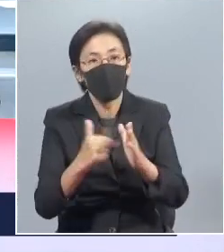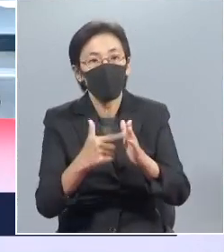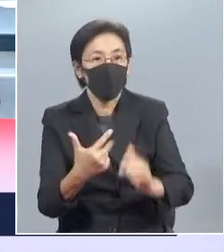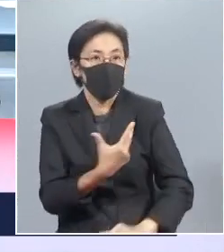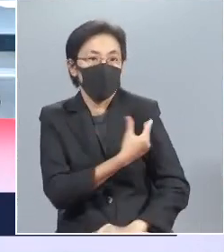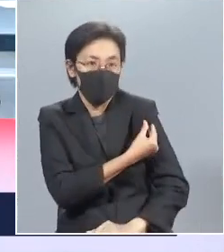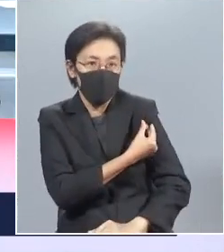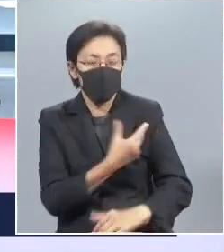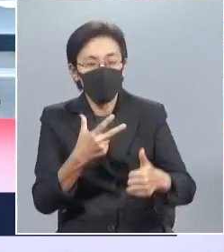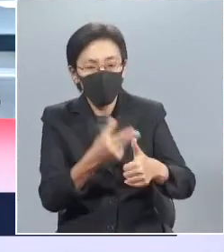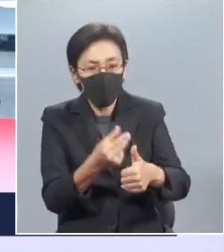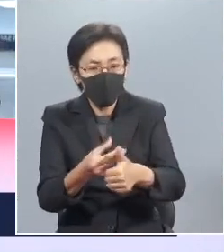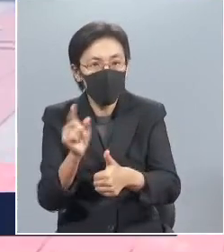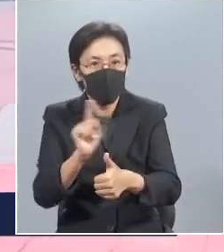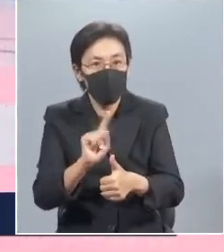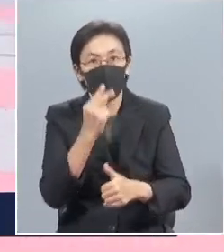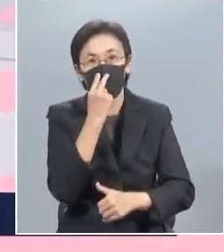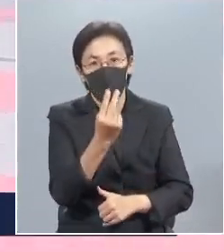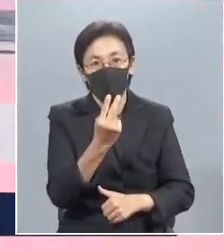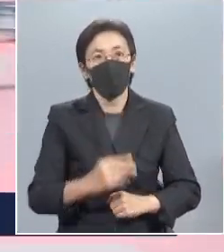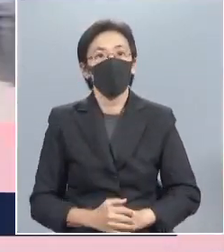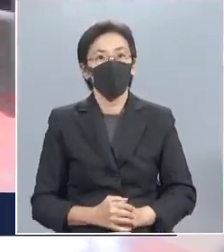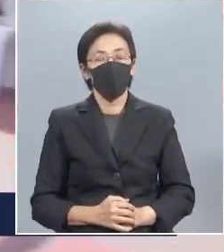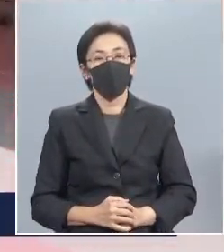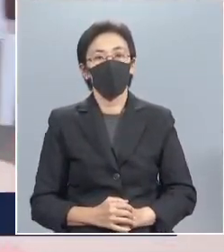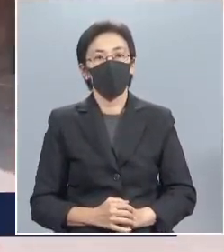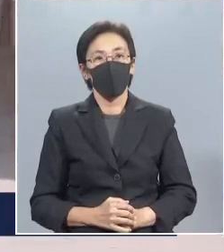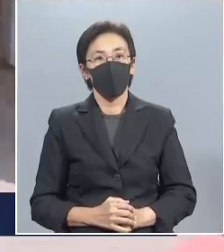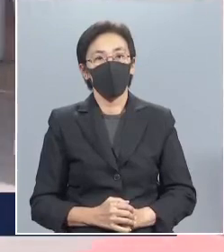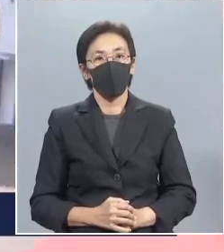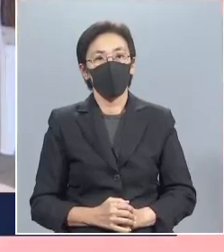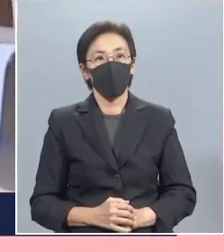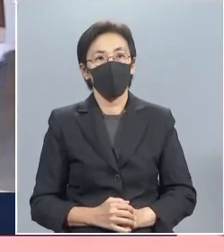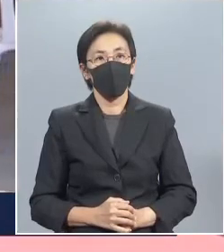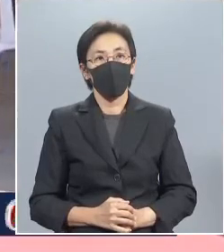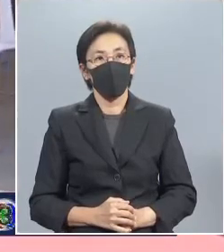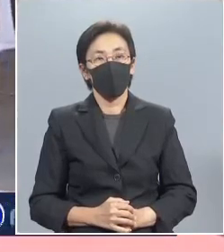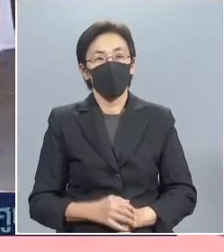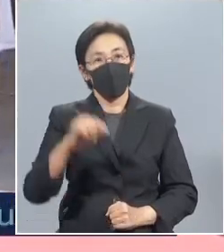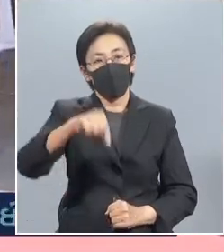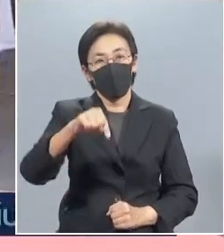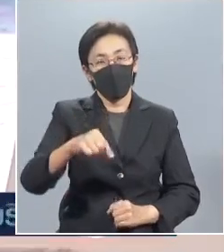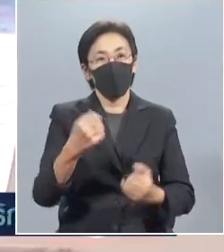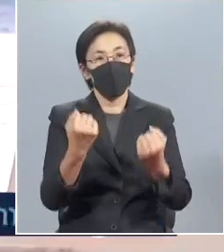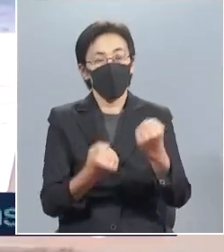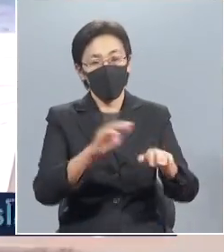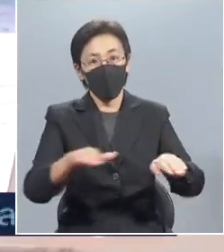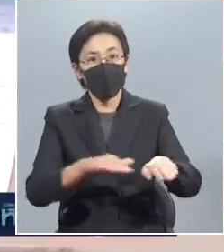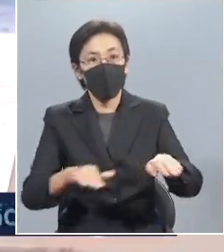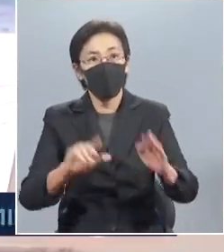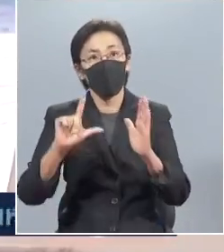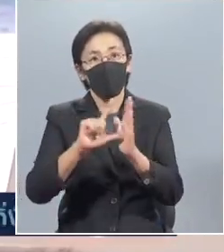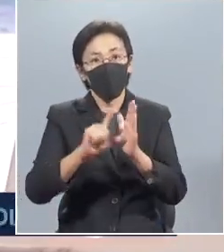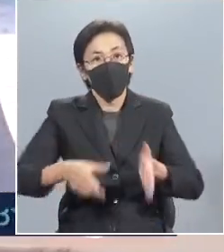นะเดี๋ยวไปดูเรื่องนี้นะครับอ่ะพ่อเลี้ยงไม่สมครับก็เป็นบรรยากาศบริเวณลานจอดรถที่ห้างโลตัสพระราม